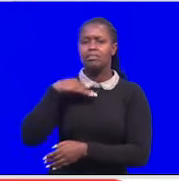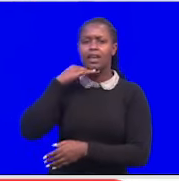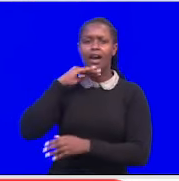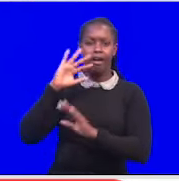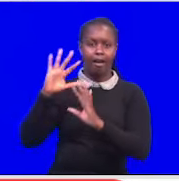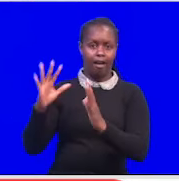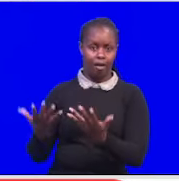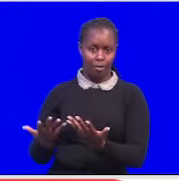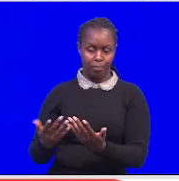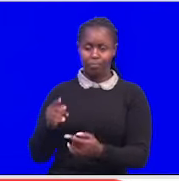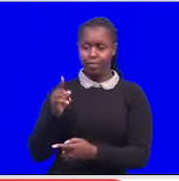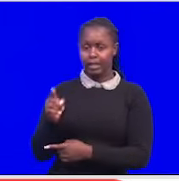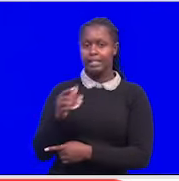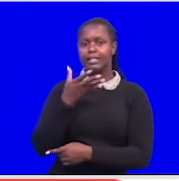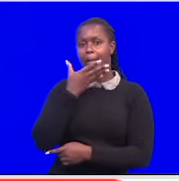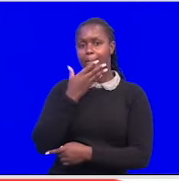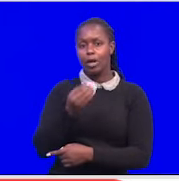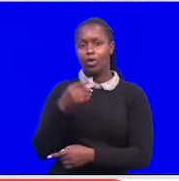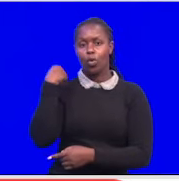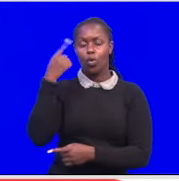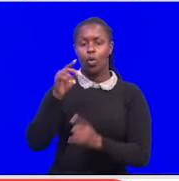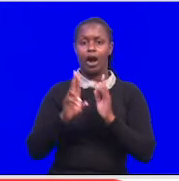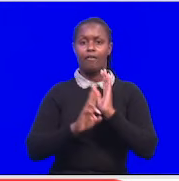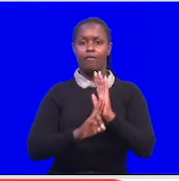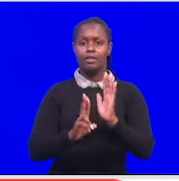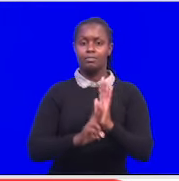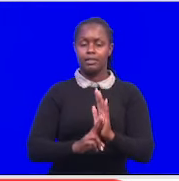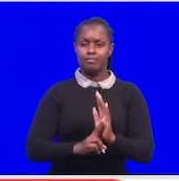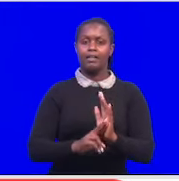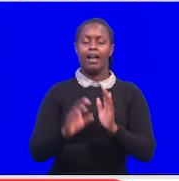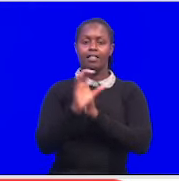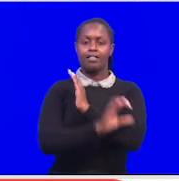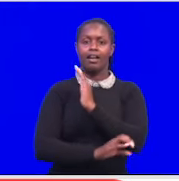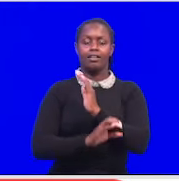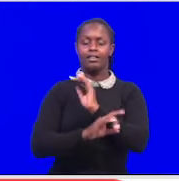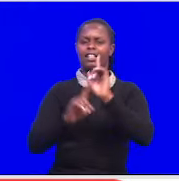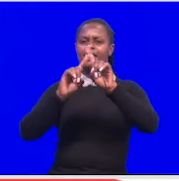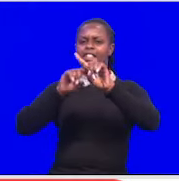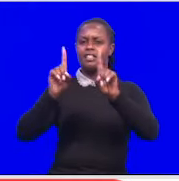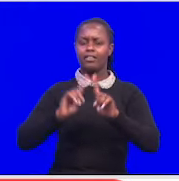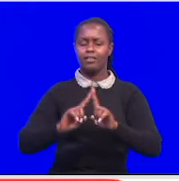huyo ambaye amewakilisha Uganda kwenye mashindano tofauti ya riadha.